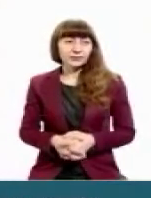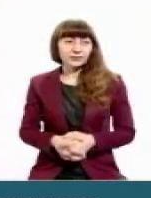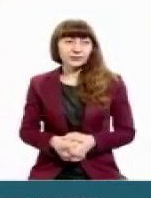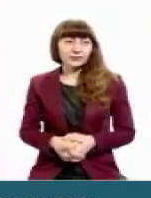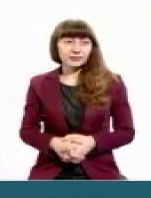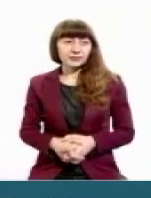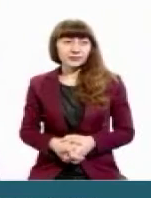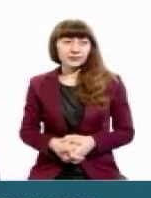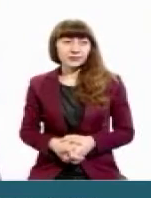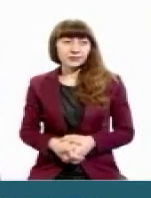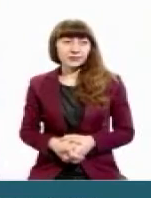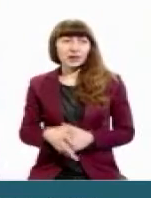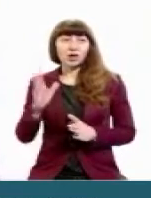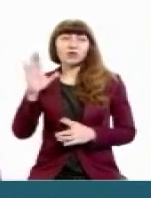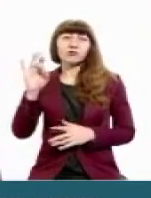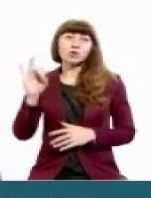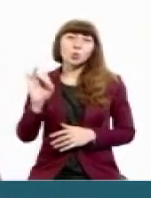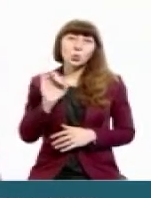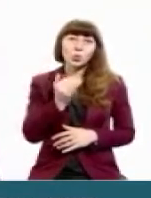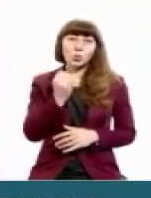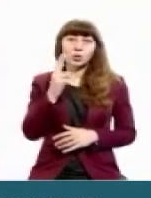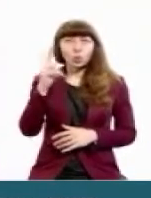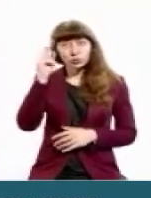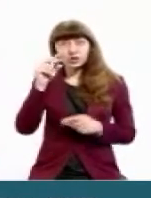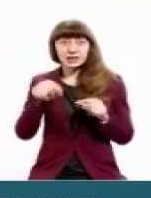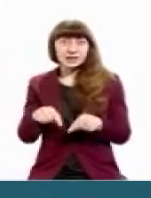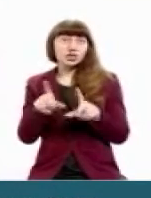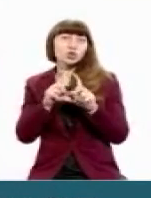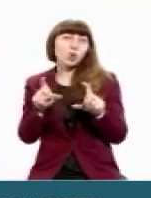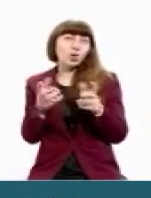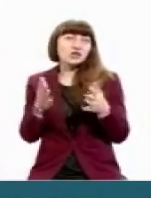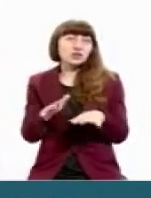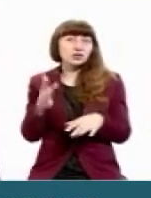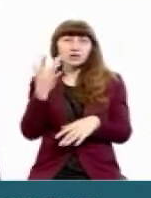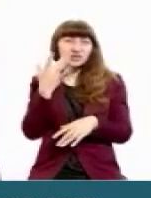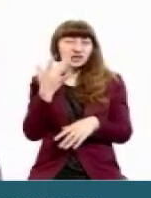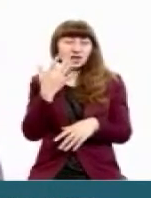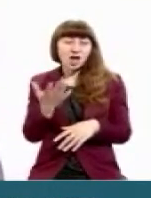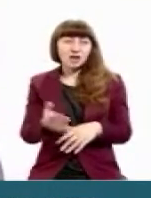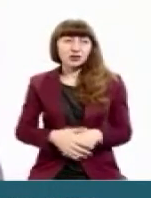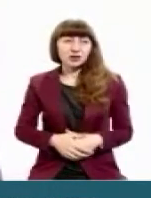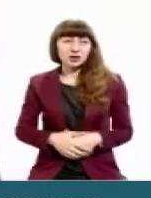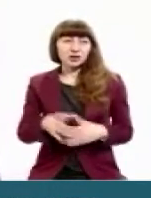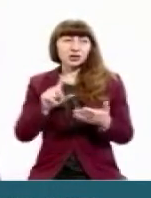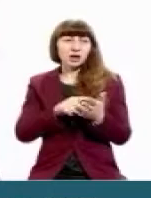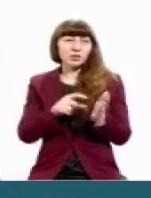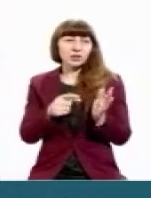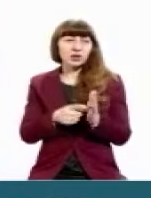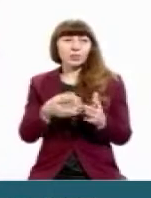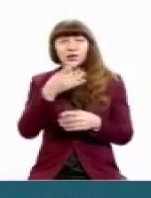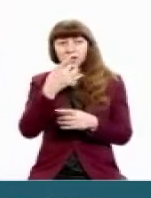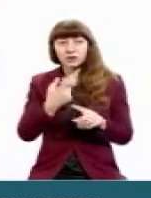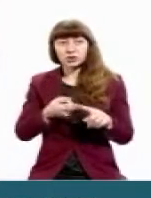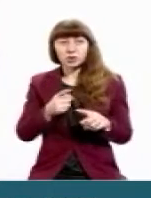Внук здесь учится. Вот. Ну и, в общем-то, школа, она остается школой, да, на всю жизнь. Вот. Кабинет